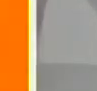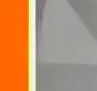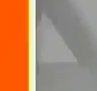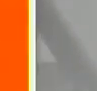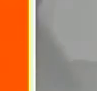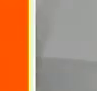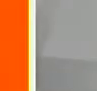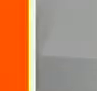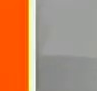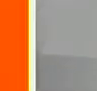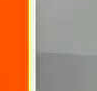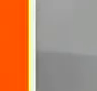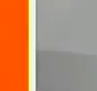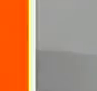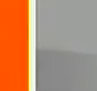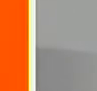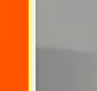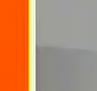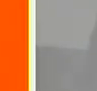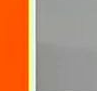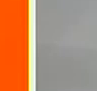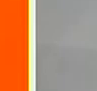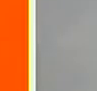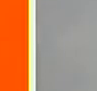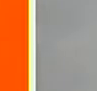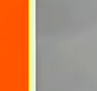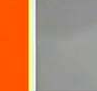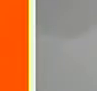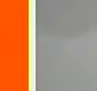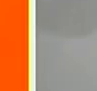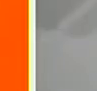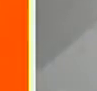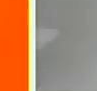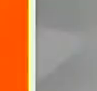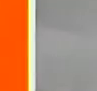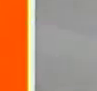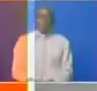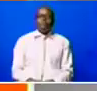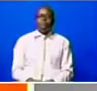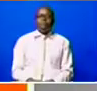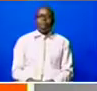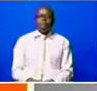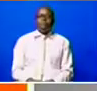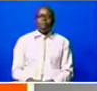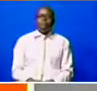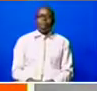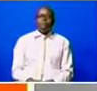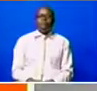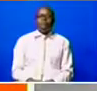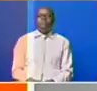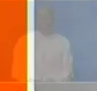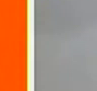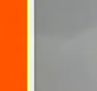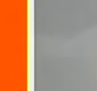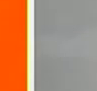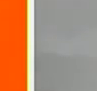Kamusi ya leo inaangazia neno goigoi. Huyu ni mtu mdhaifu na mvivu ama mtepetevu.